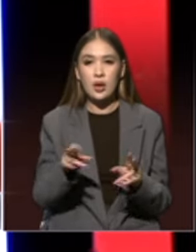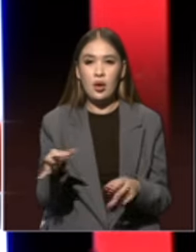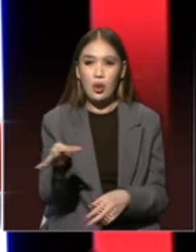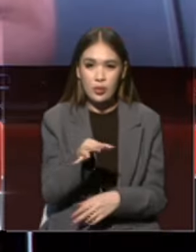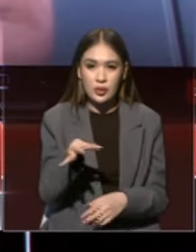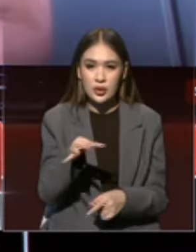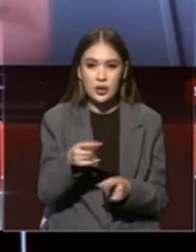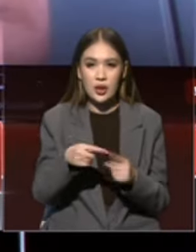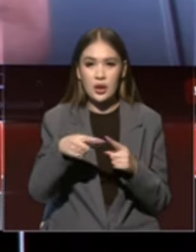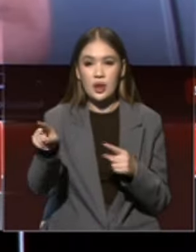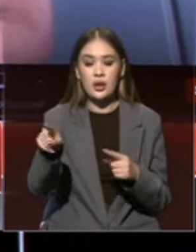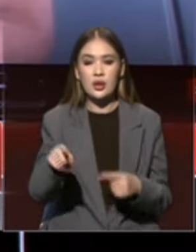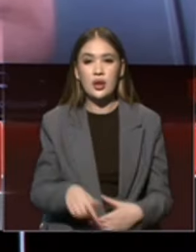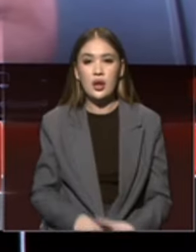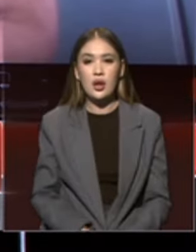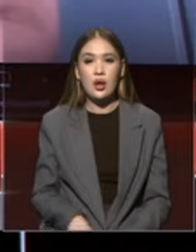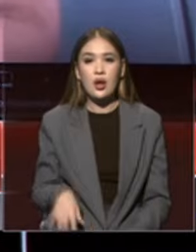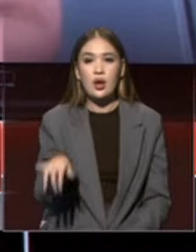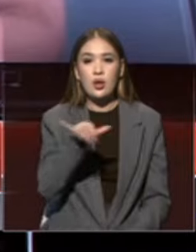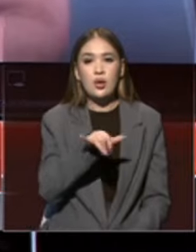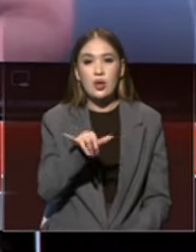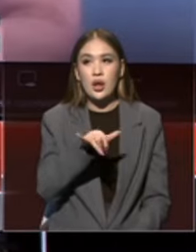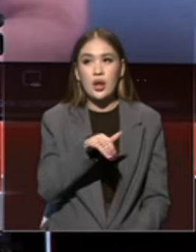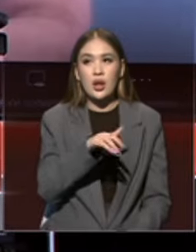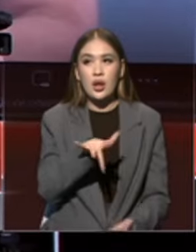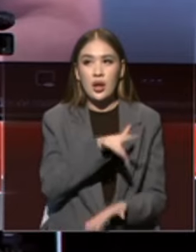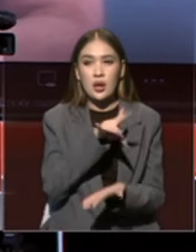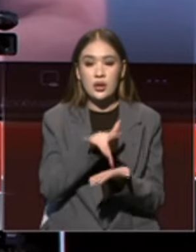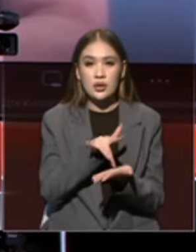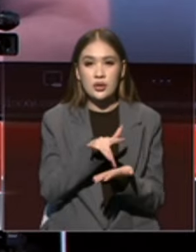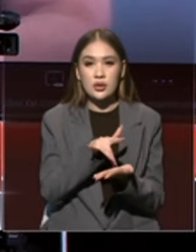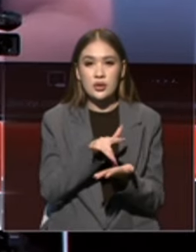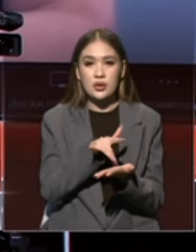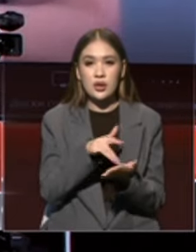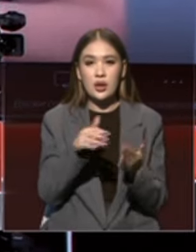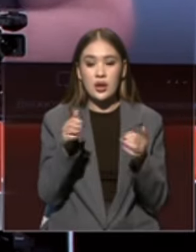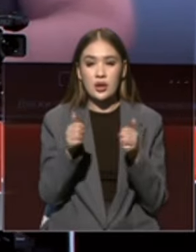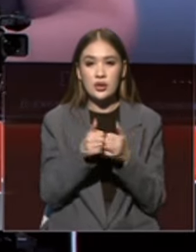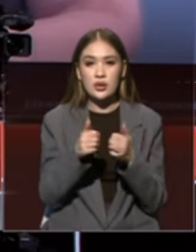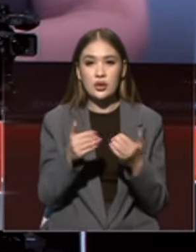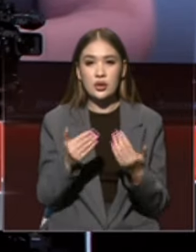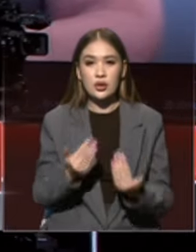ма? Орал қаласына қарай, қаланың түбінде тұрамыз.